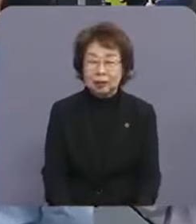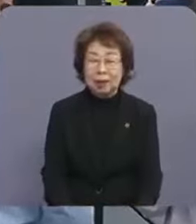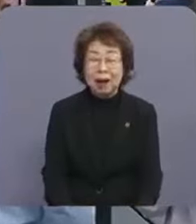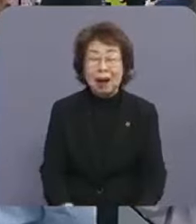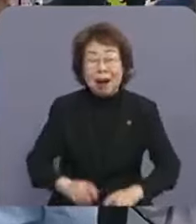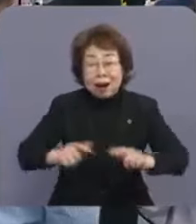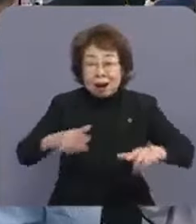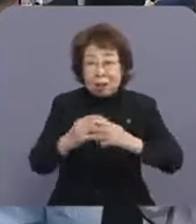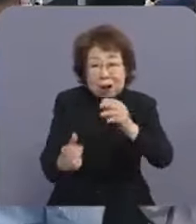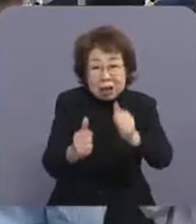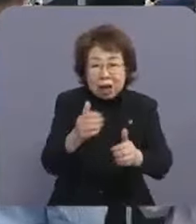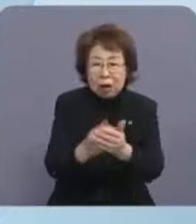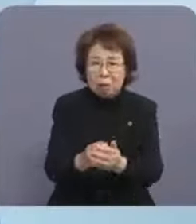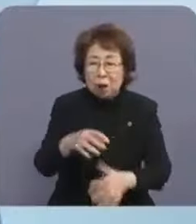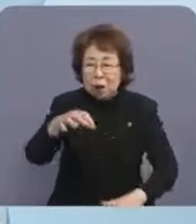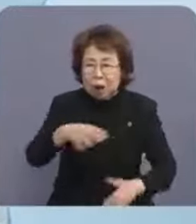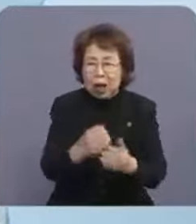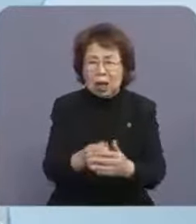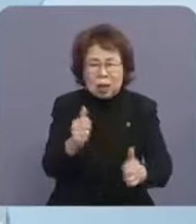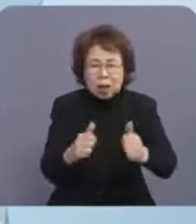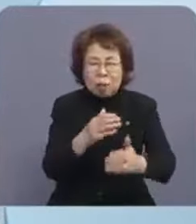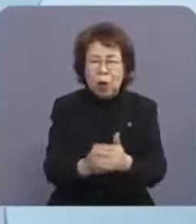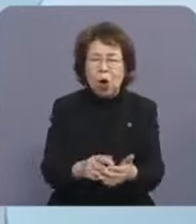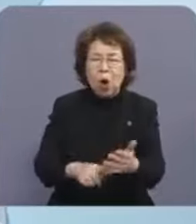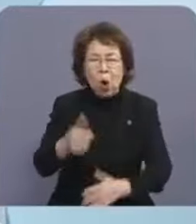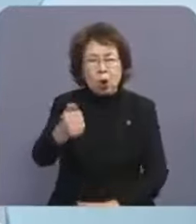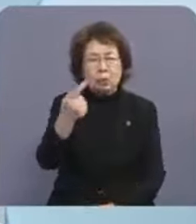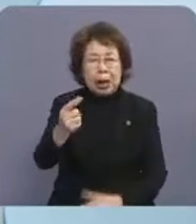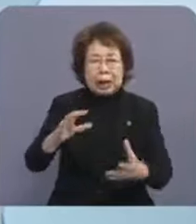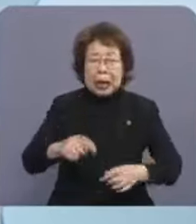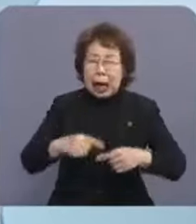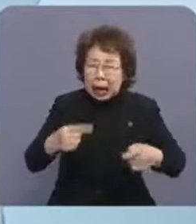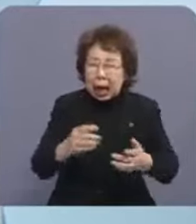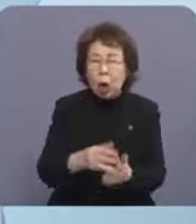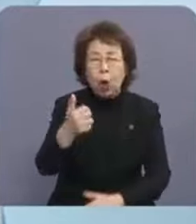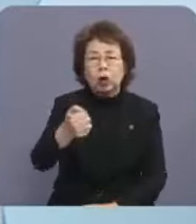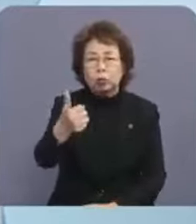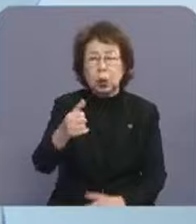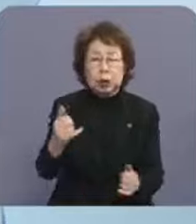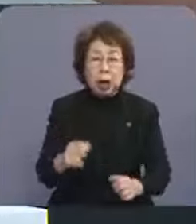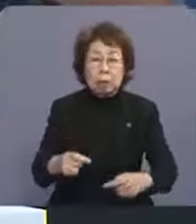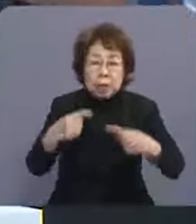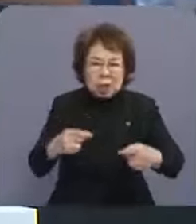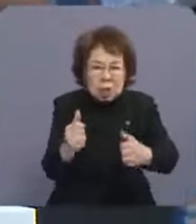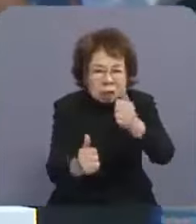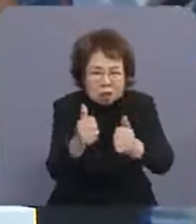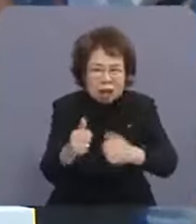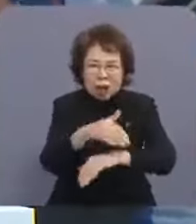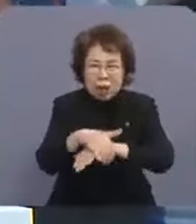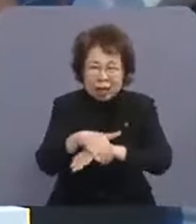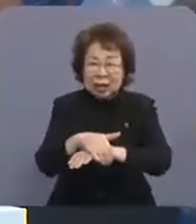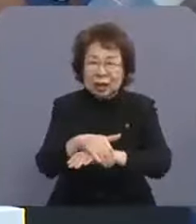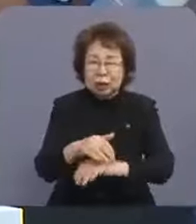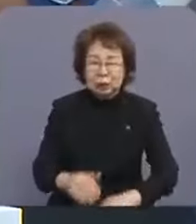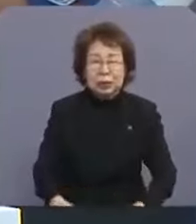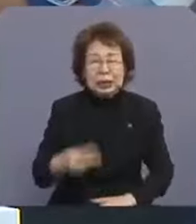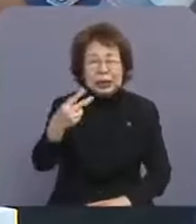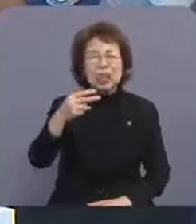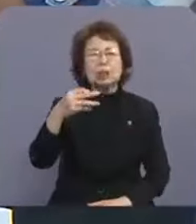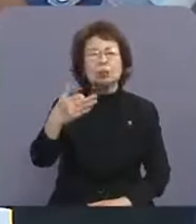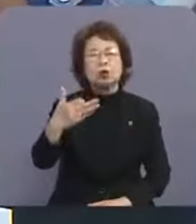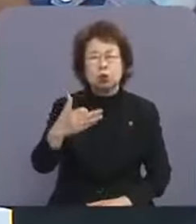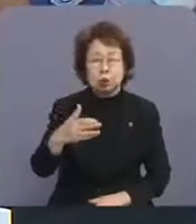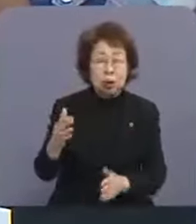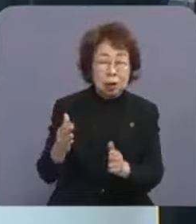바리스타들의 경연장인 월드 바리스타 챔피언십에는 51개국 55명이 참가해 실력을 겨룹니다. 2019년